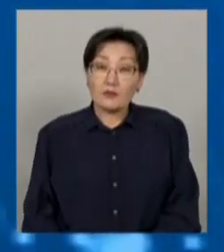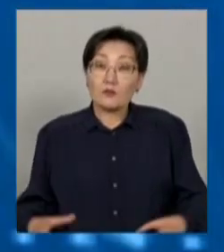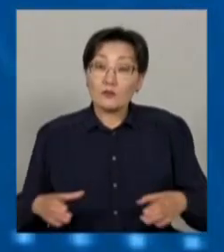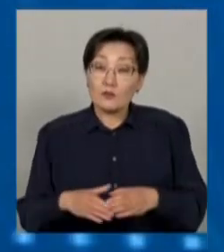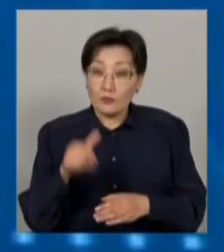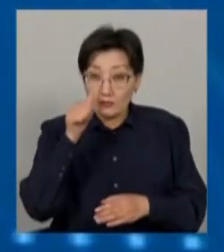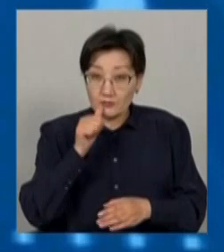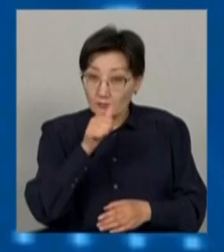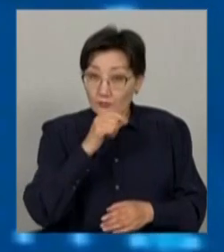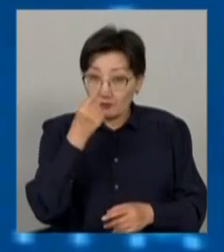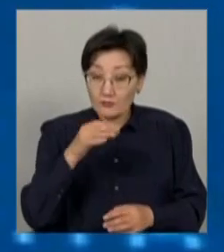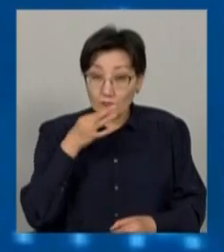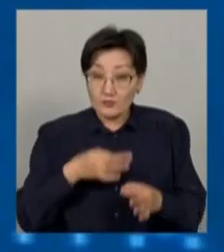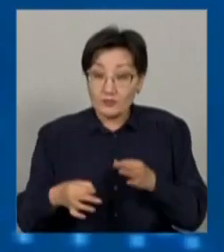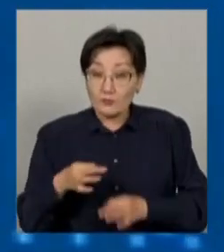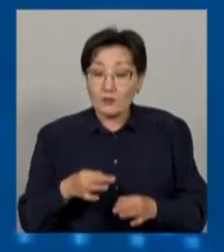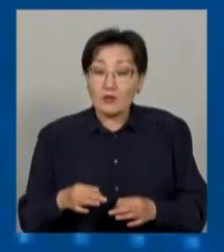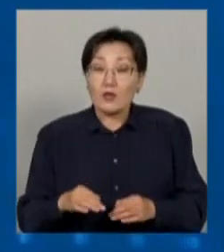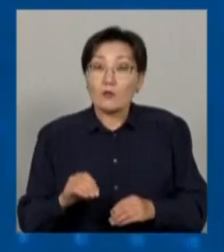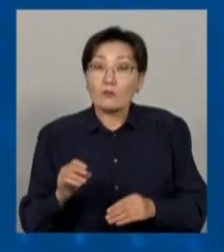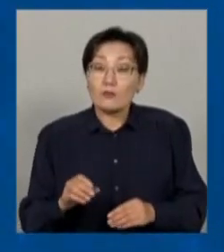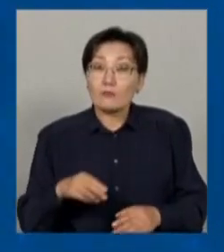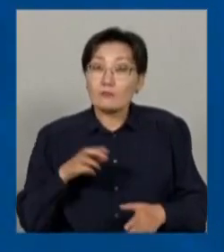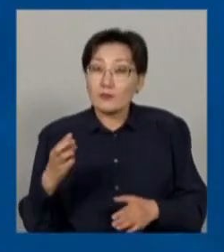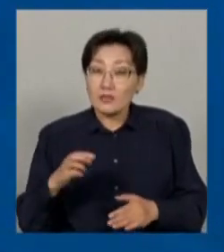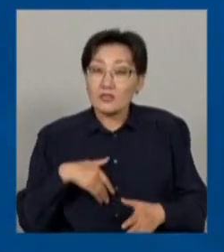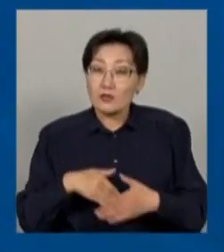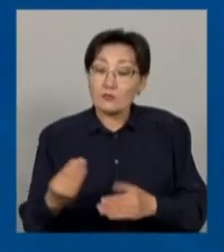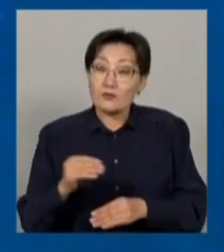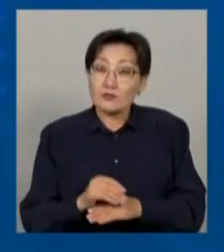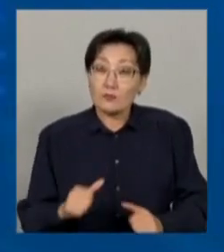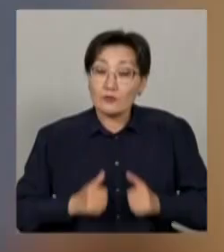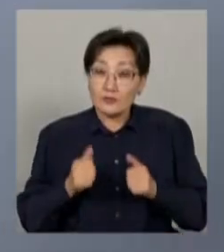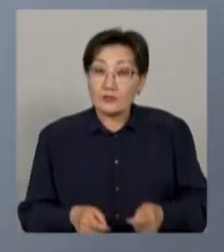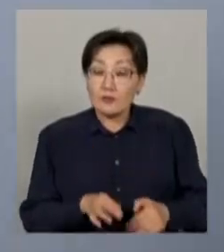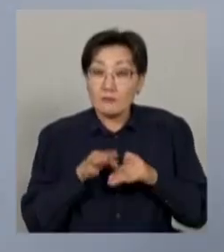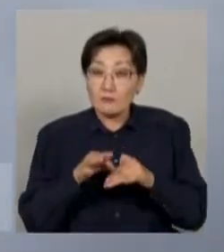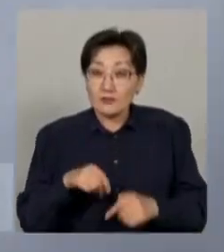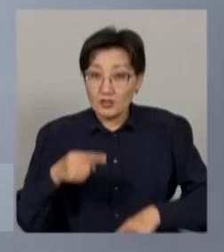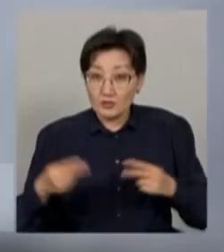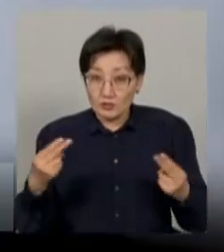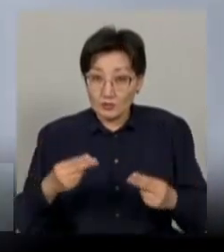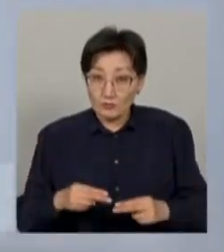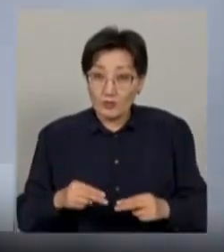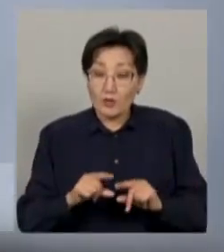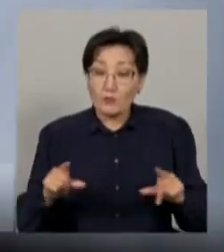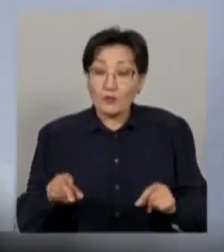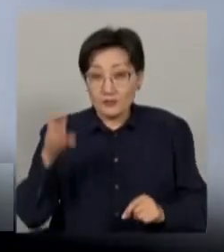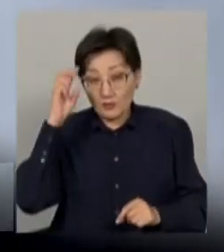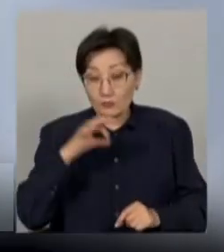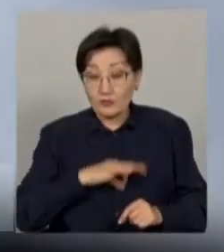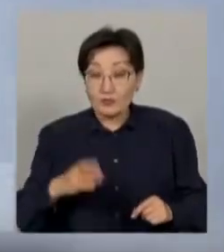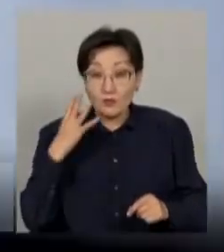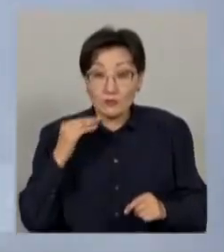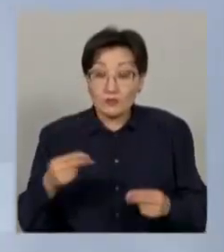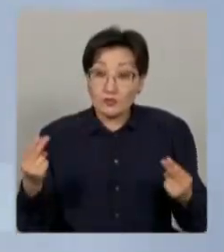Партию контрабандных индийских лекарств под видом биологических активных добавок пытались провести в Казахстан. По информации Департамента госдоходов Алматы,